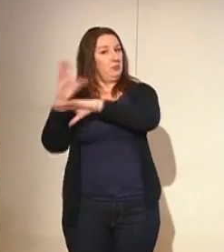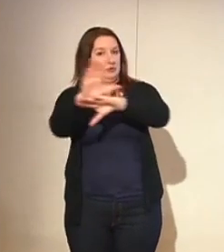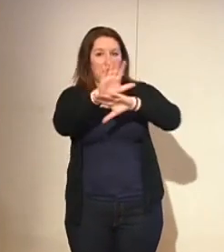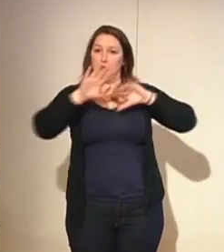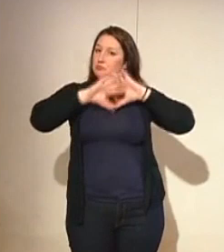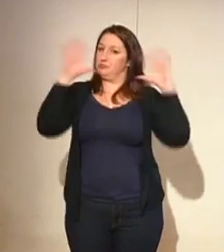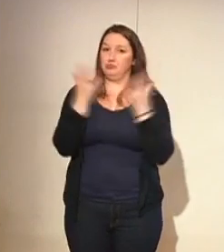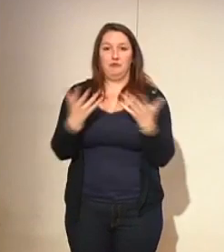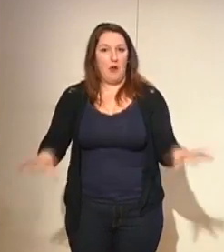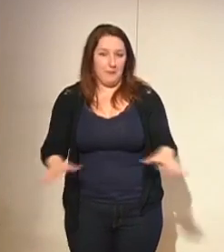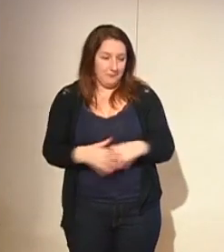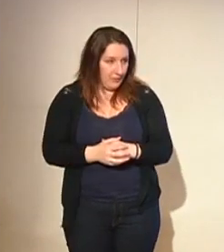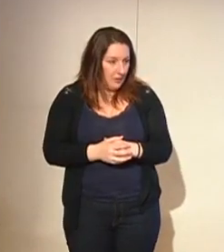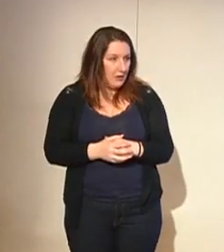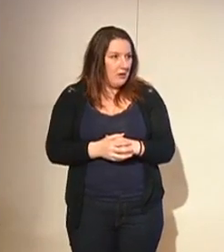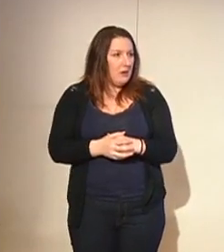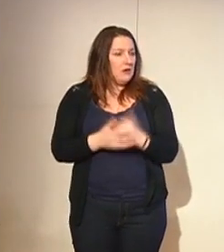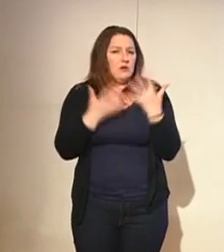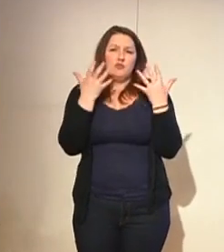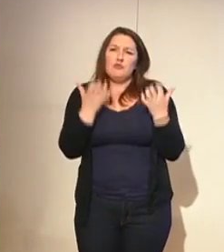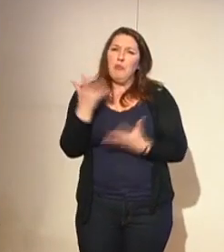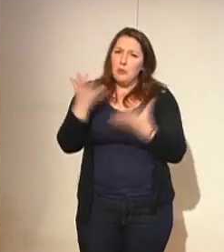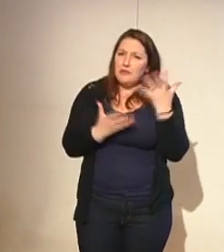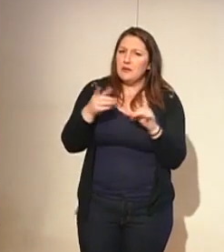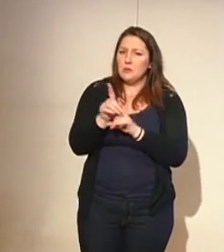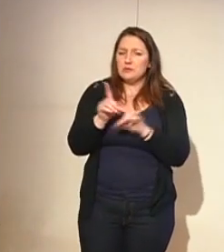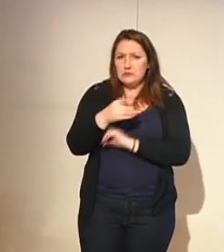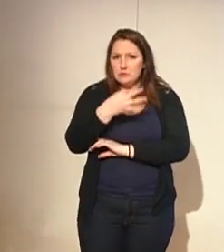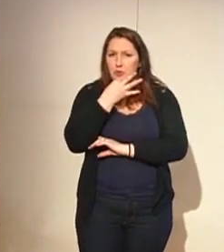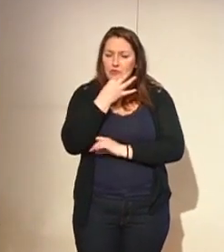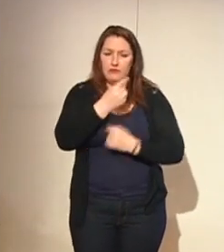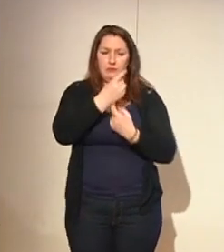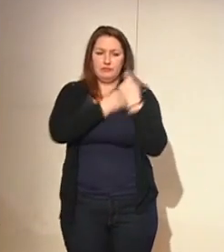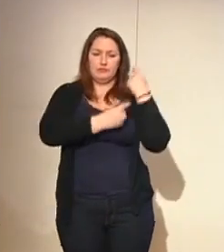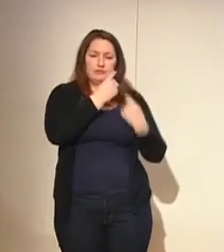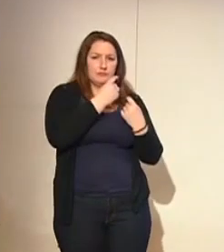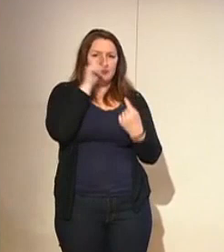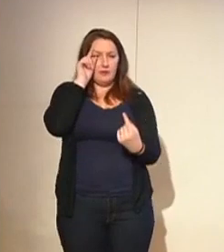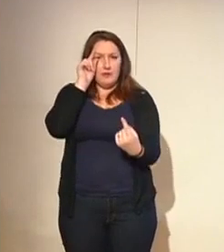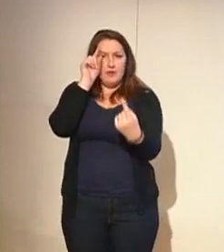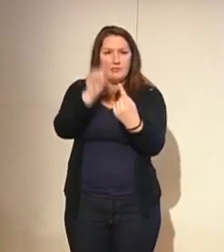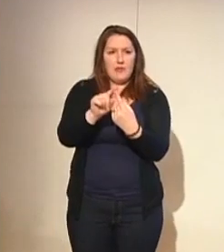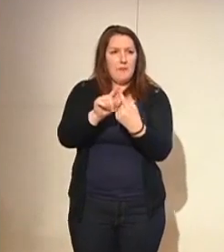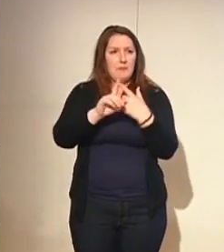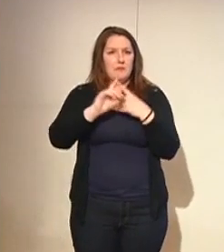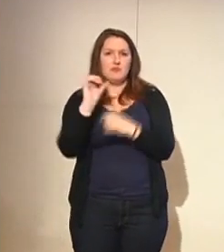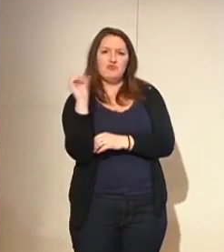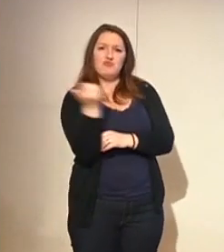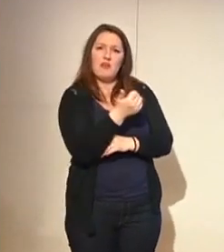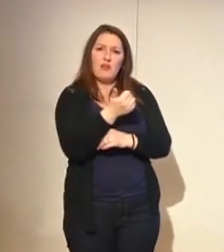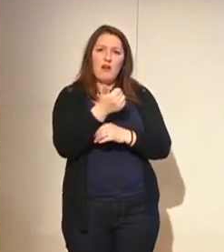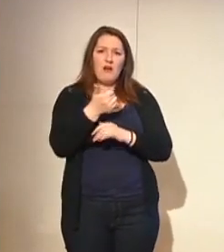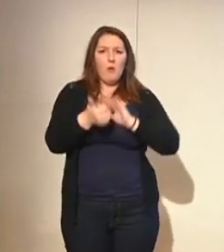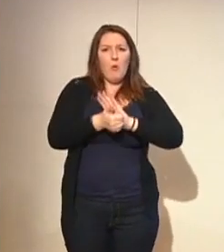politiques je tiens également peut-être à revenir sur les délégation et la